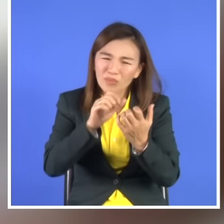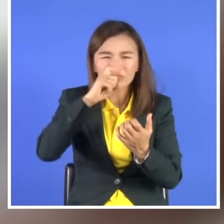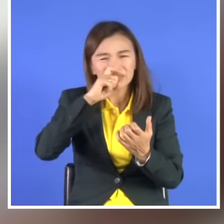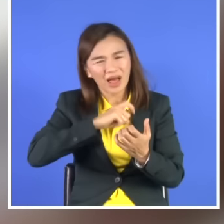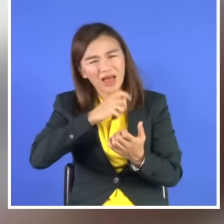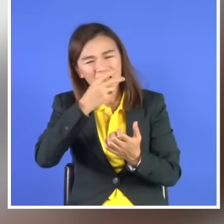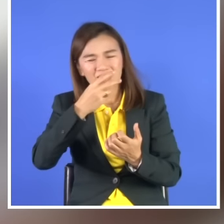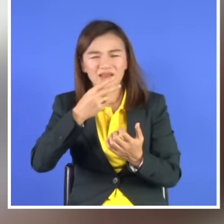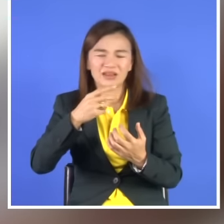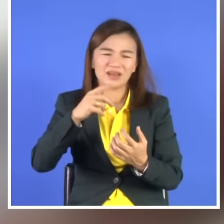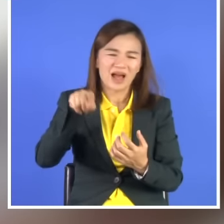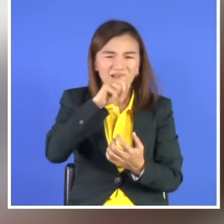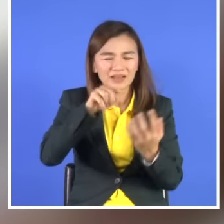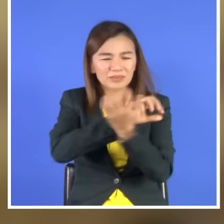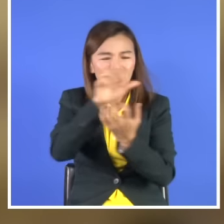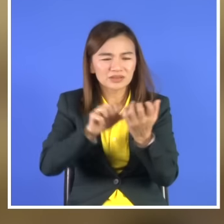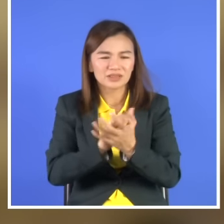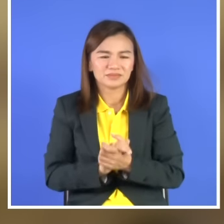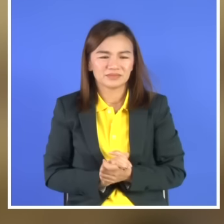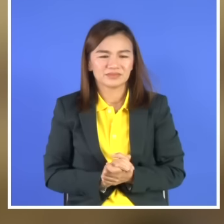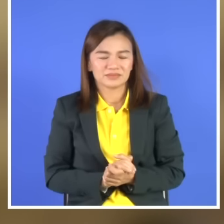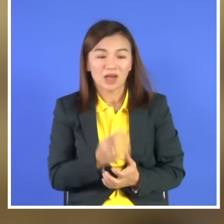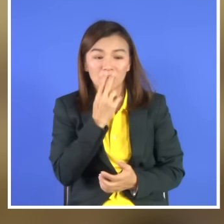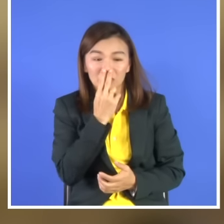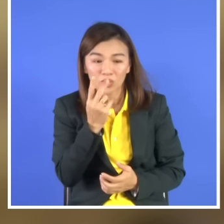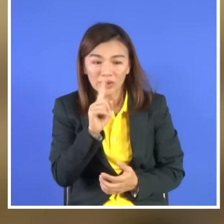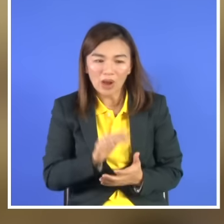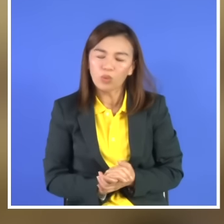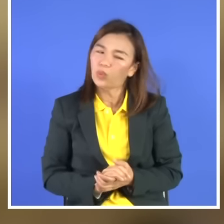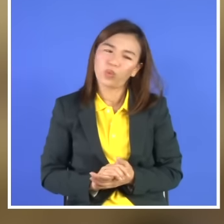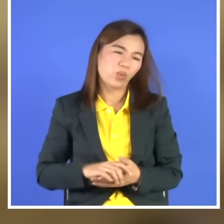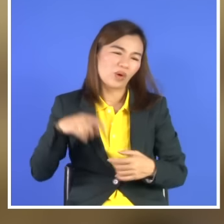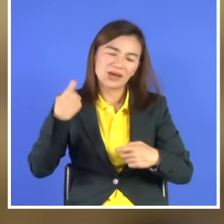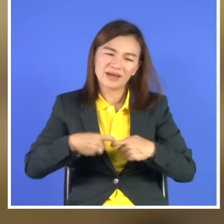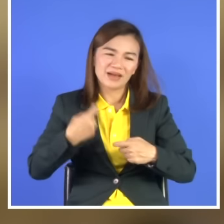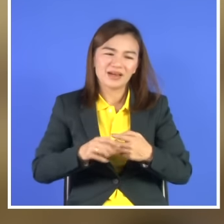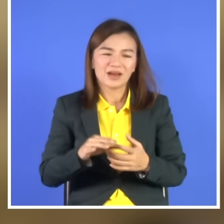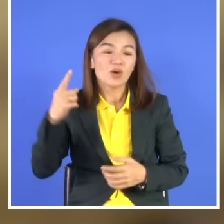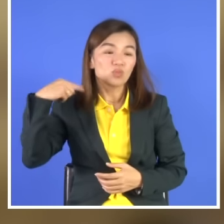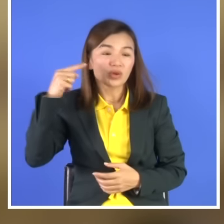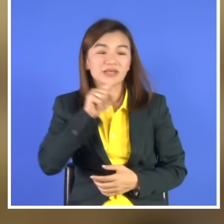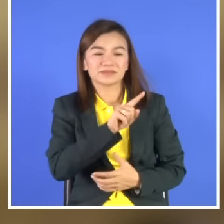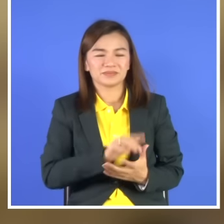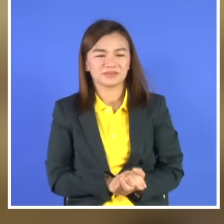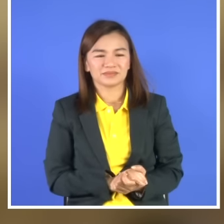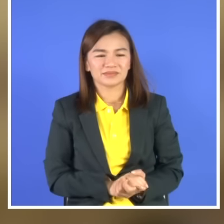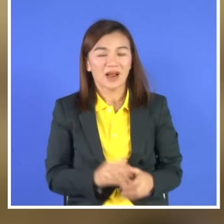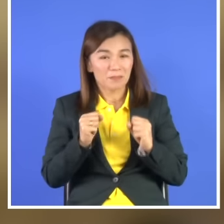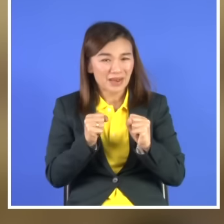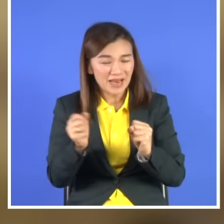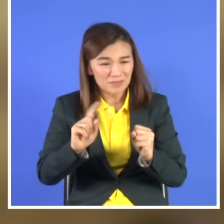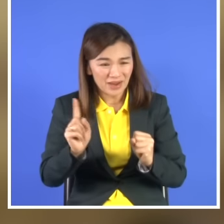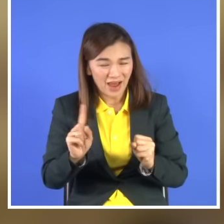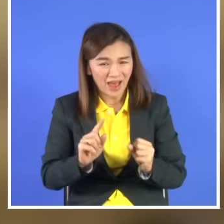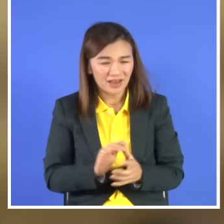โอ้ย มีคนนำไปให้2คน เอามาชัดๆก่อนเถอะเดี๋ยวจะอ่านยังไงก็อ่านไม่ถูกหรอก คนนี้อีกคนนึงอ่ะลองดูความพยายามของอีกคนนึง นี่อ่านจนกระทั่งกลางวัน